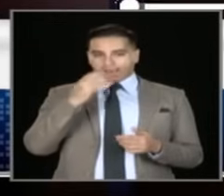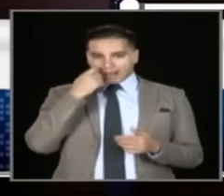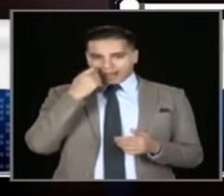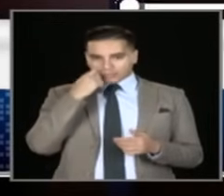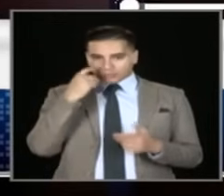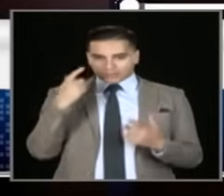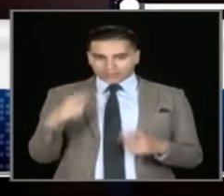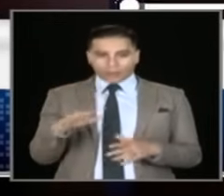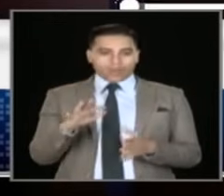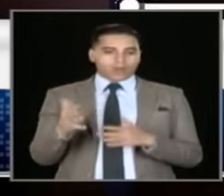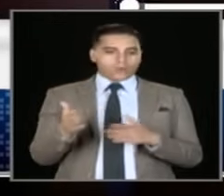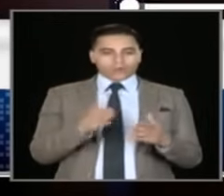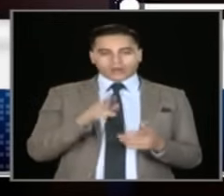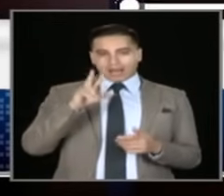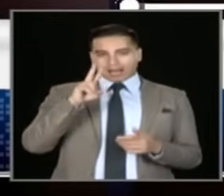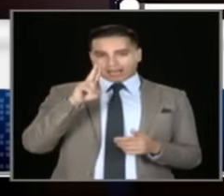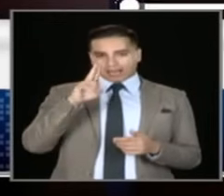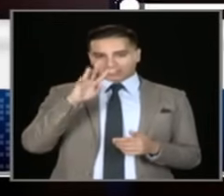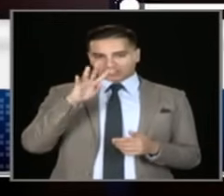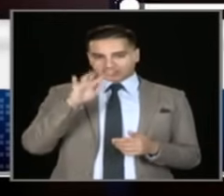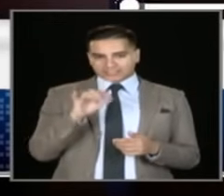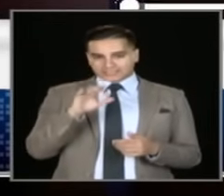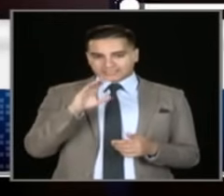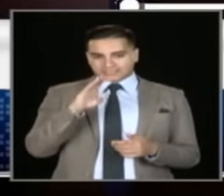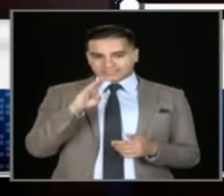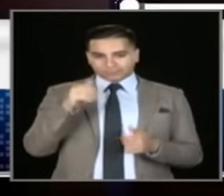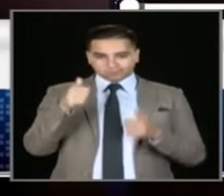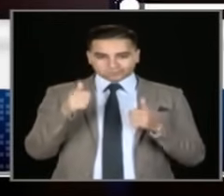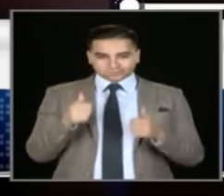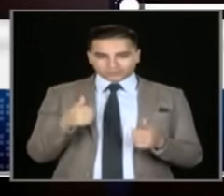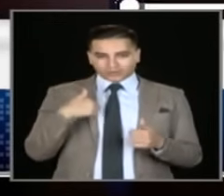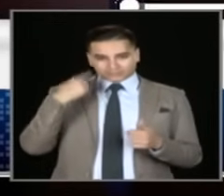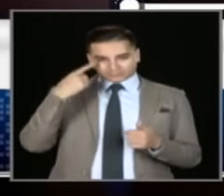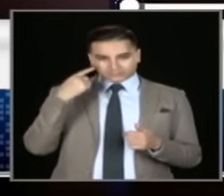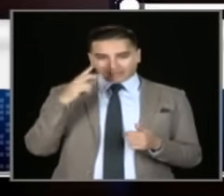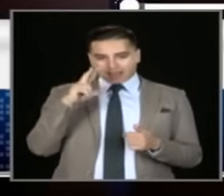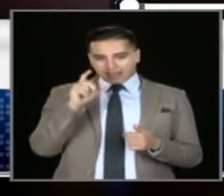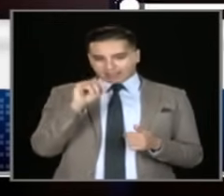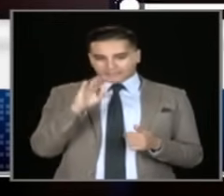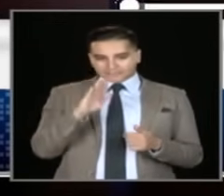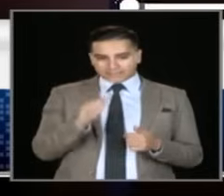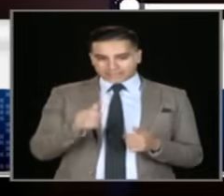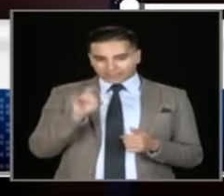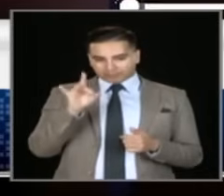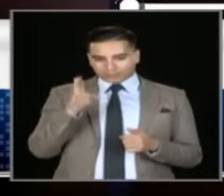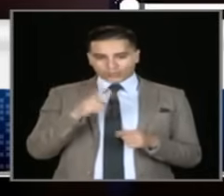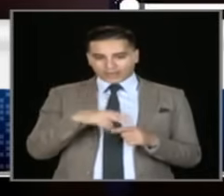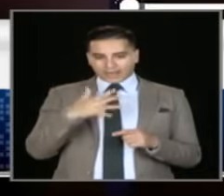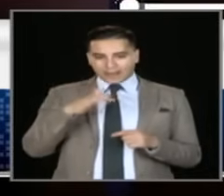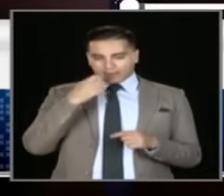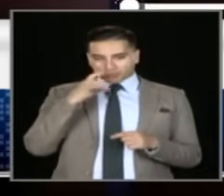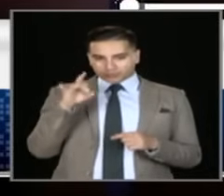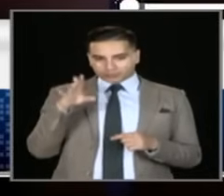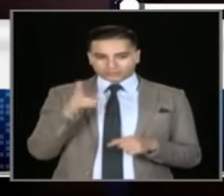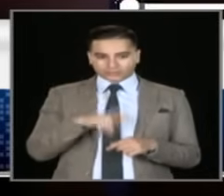مفروض نستبعد. أنا. هنستبعد ايه؟ انا مستبعد النمسا اللي اسم مش الماني والجبل الاسود عشان ساحليه وحضرتك قلت في حبيسه في